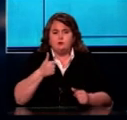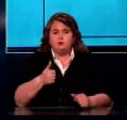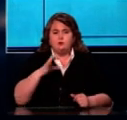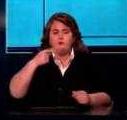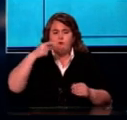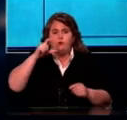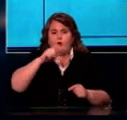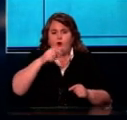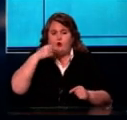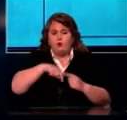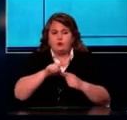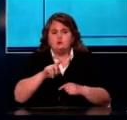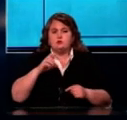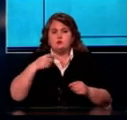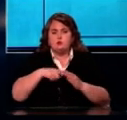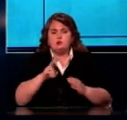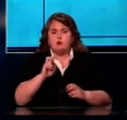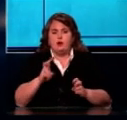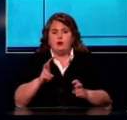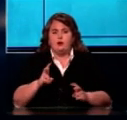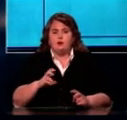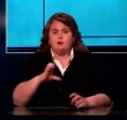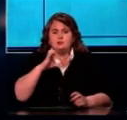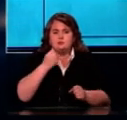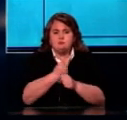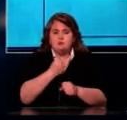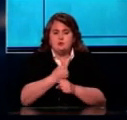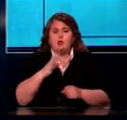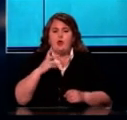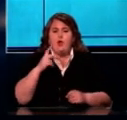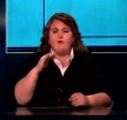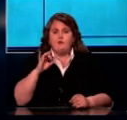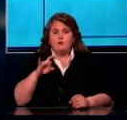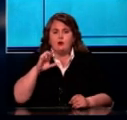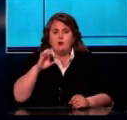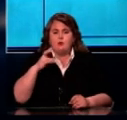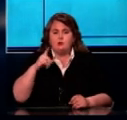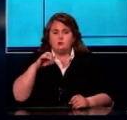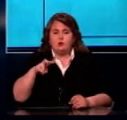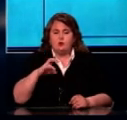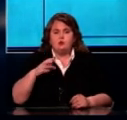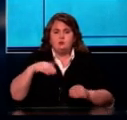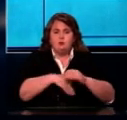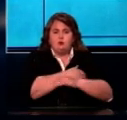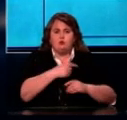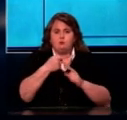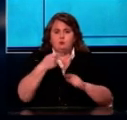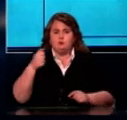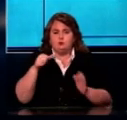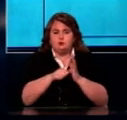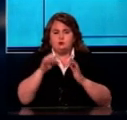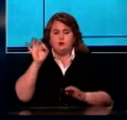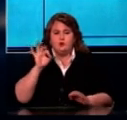в органических соединениях, таких как спирт, эфир или бензол. При температуре минус